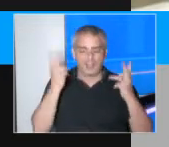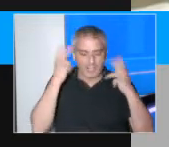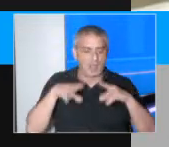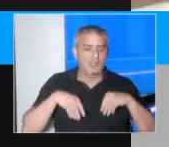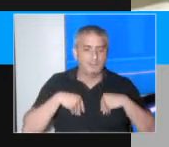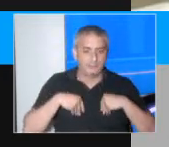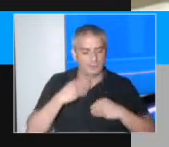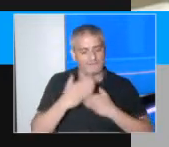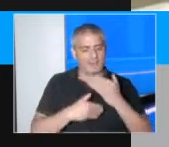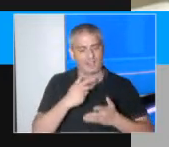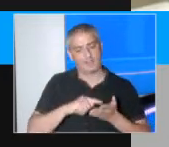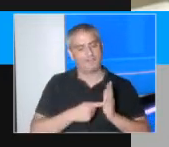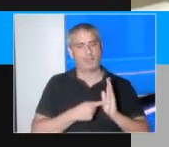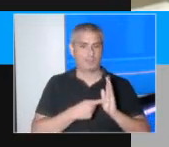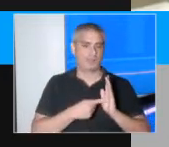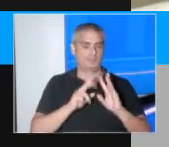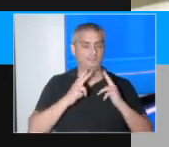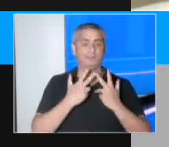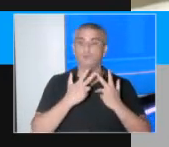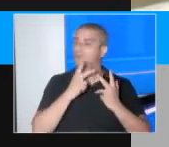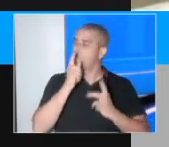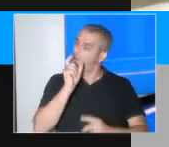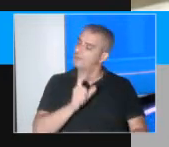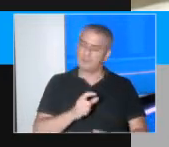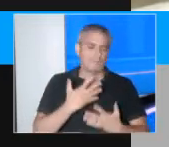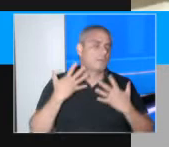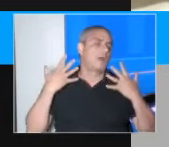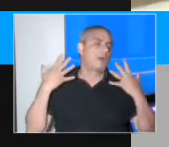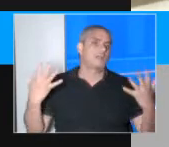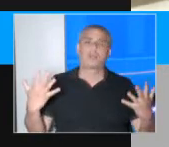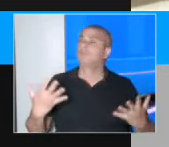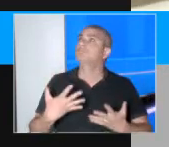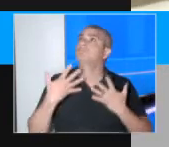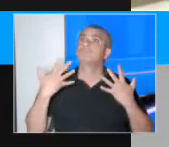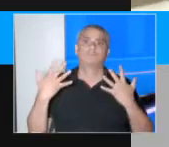להסכמות ולקדם את המטרה הציבורית. הוא אדם ענק, מקסים